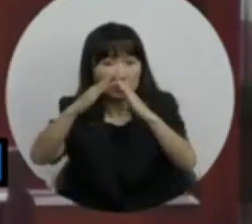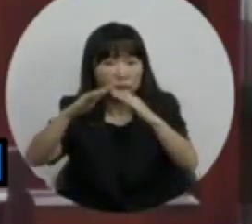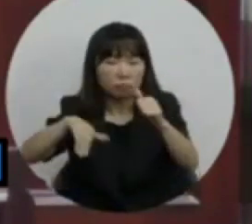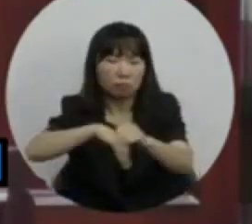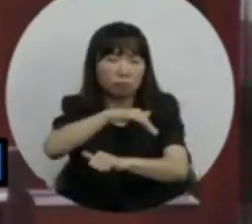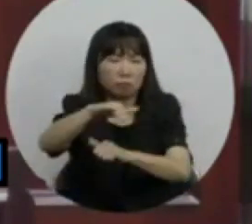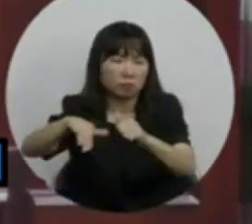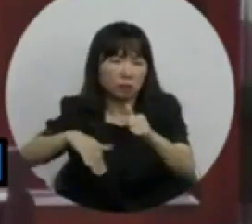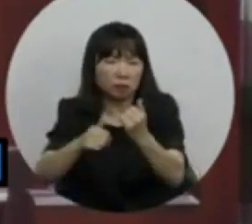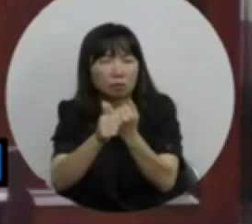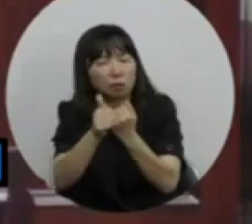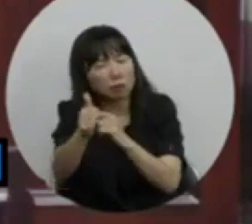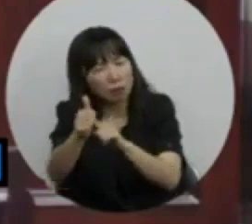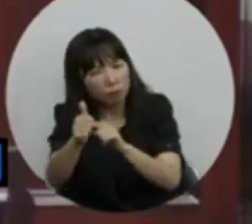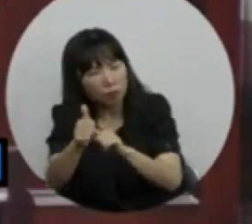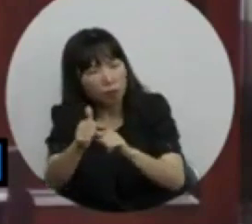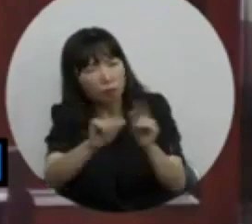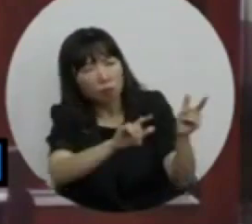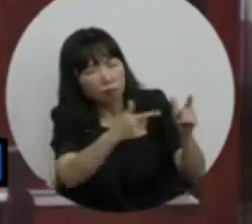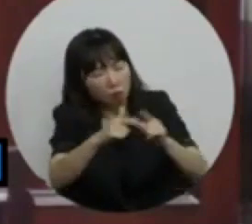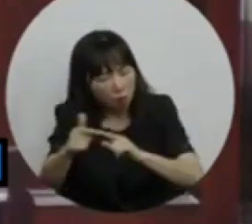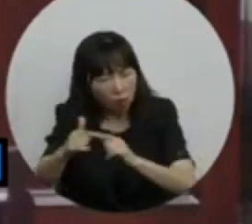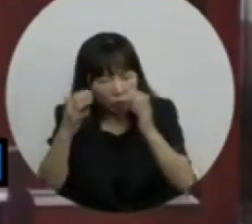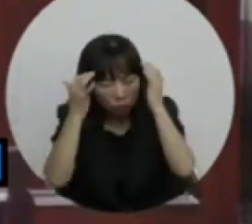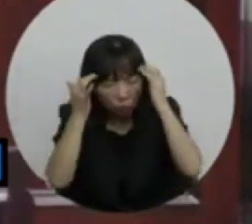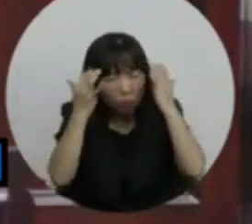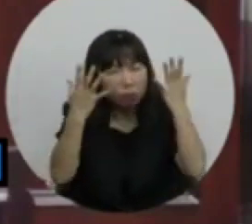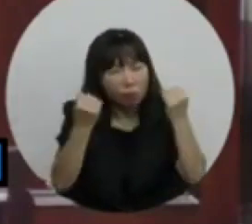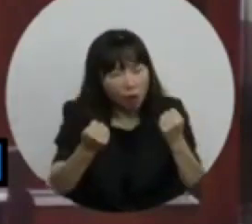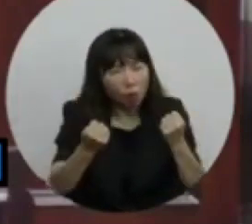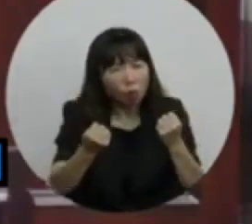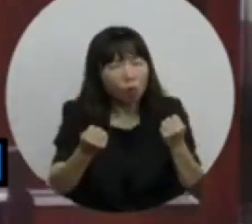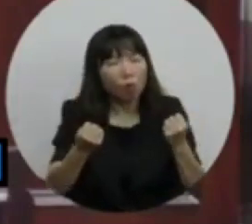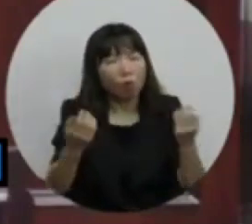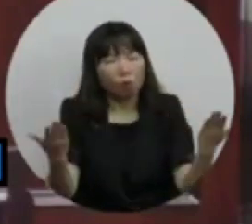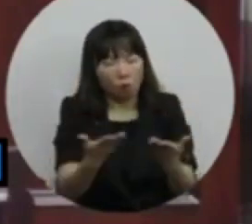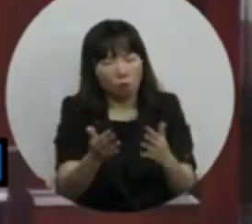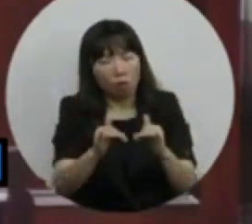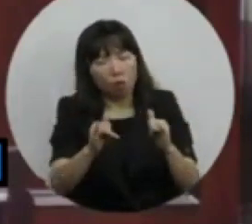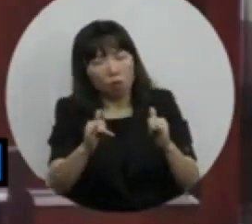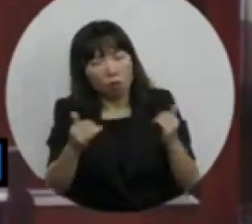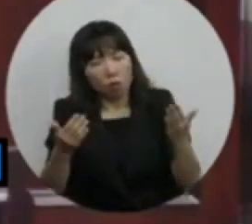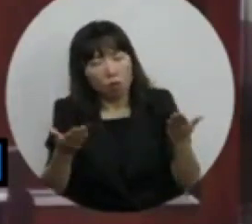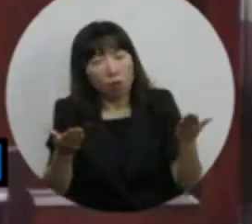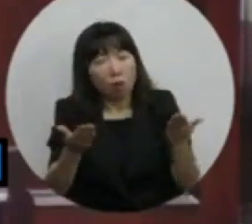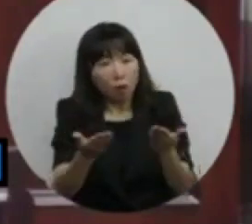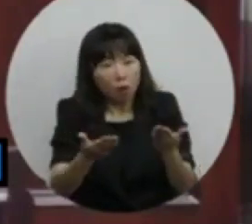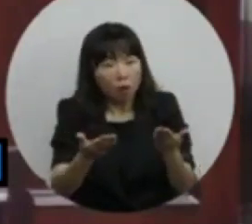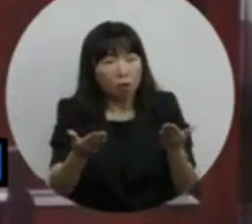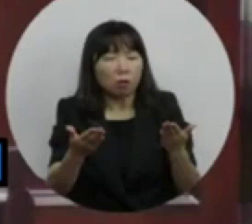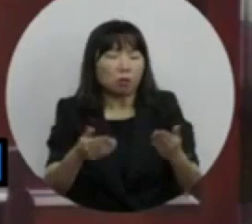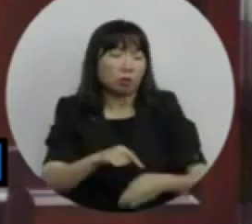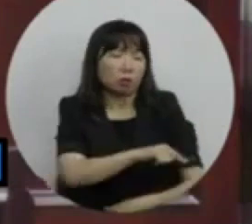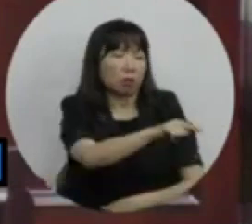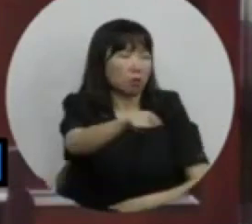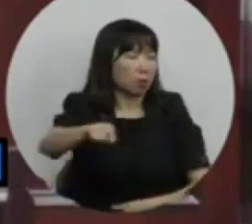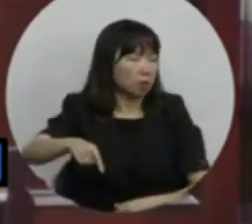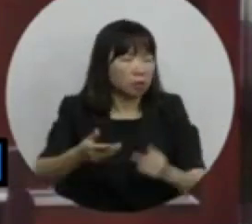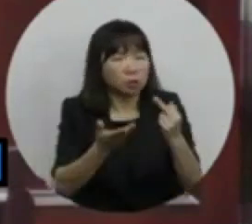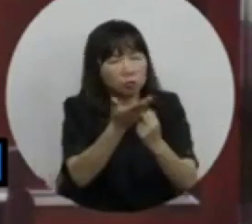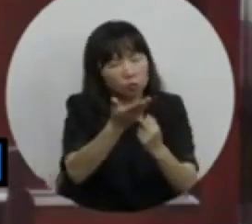남편, 계속되는 가뭄과 역병으로 백성들은 도탄에 빠져 있고 제주도의 큰